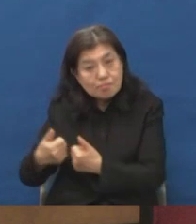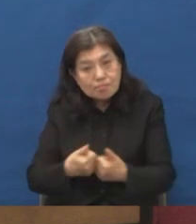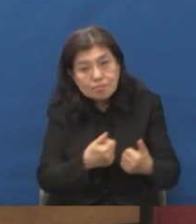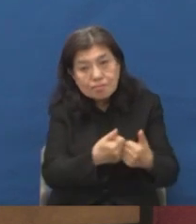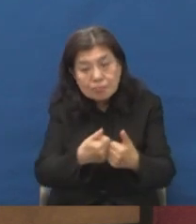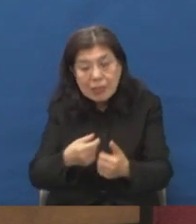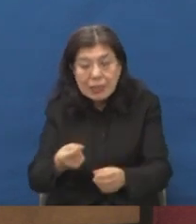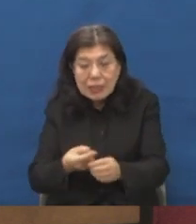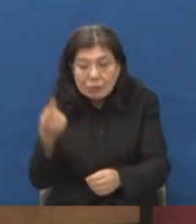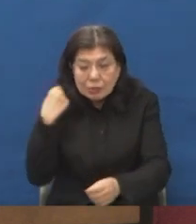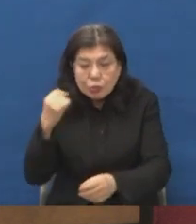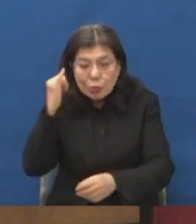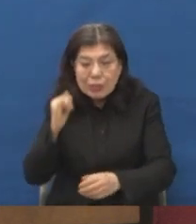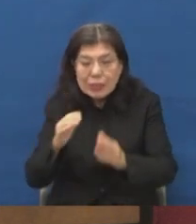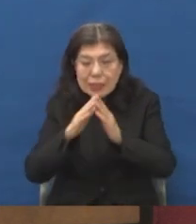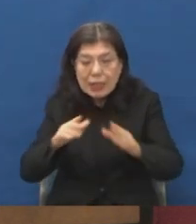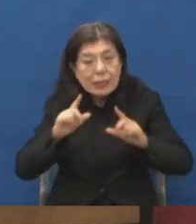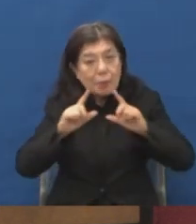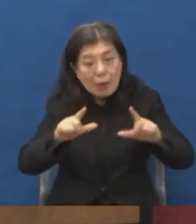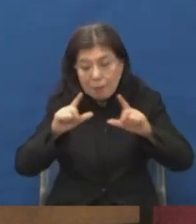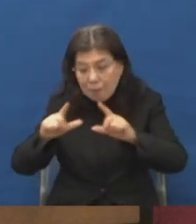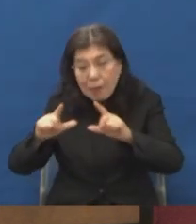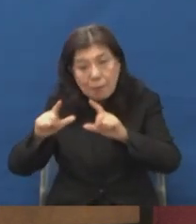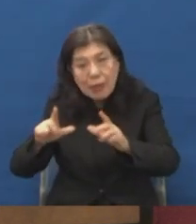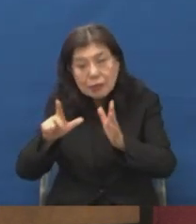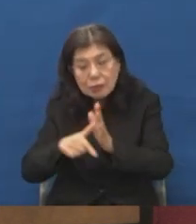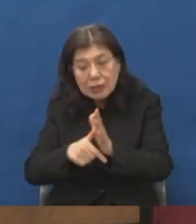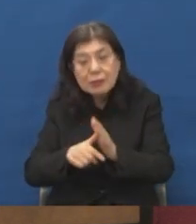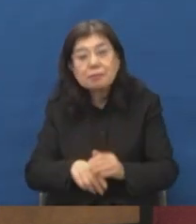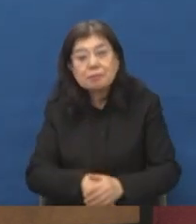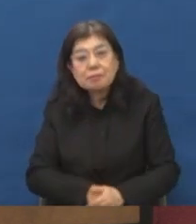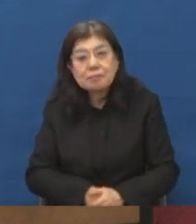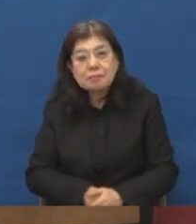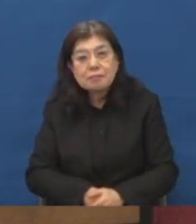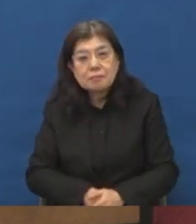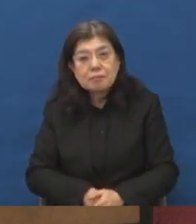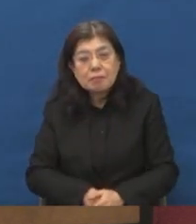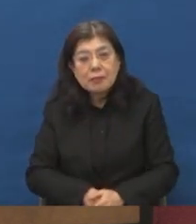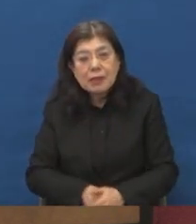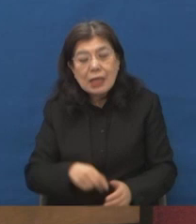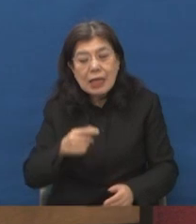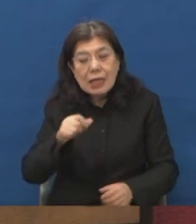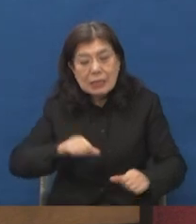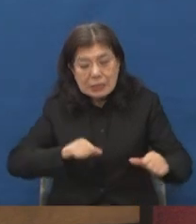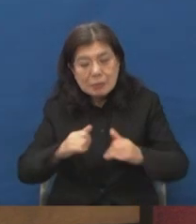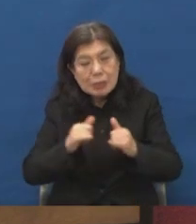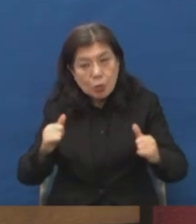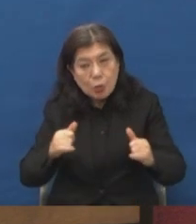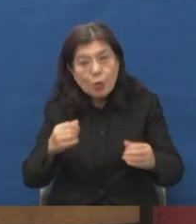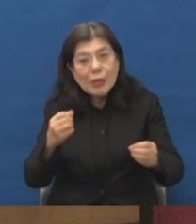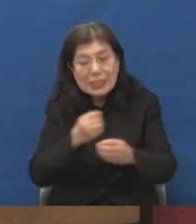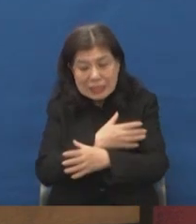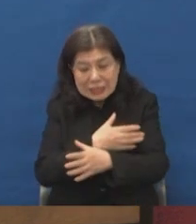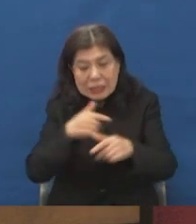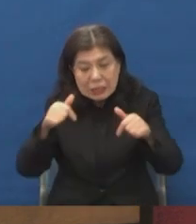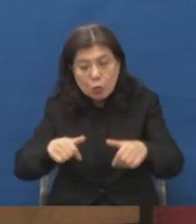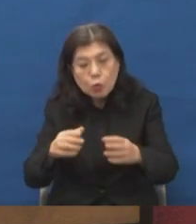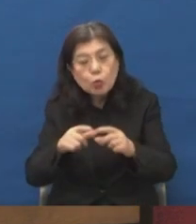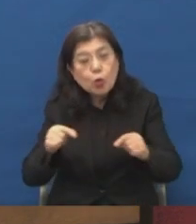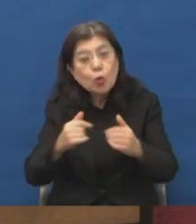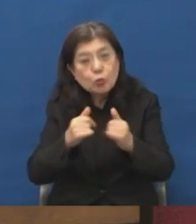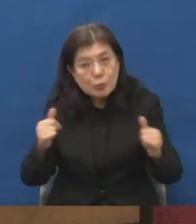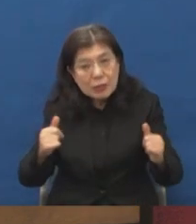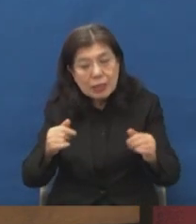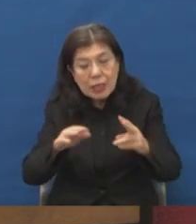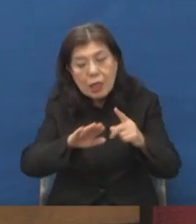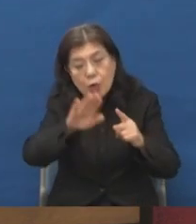日の委員会でご発表いただきましたところ、次のとおりでありました。すなわち自民党、維新、京都、国民、公明党の各